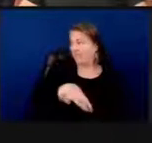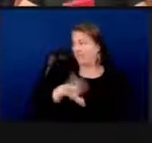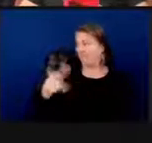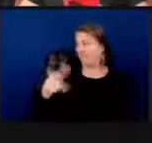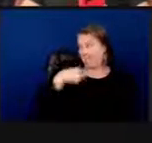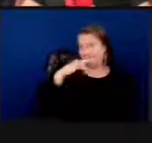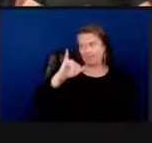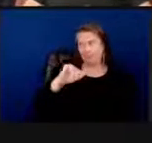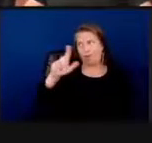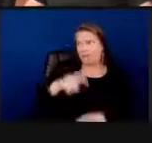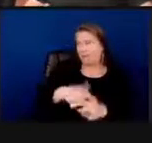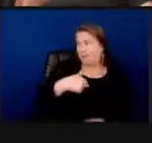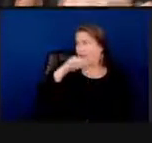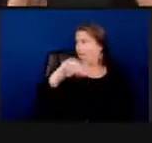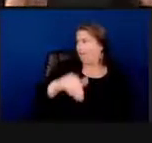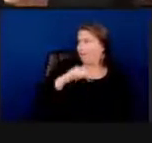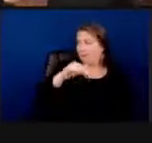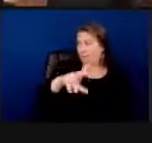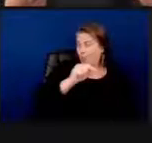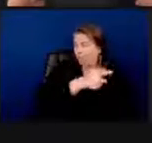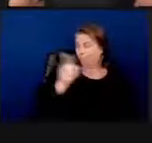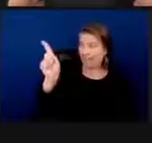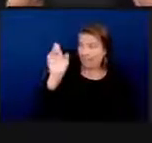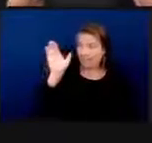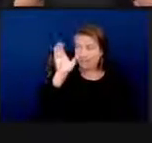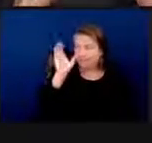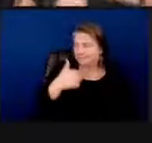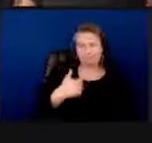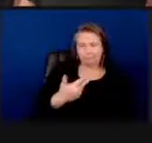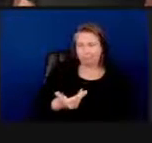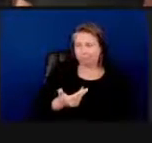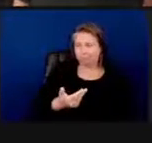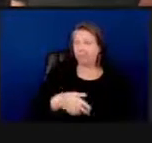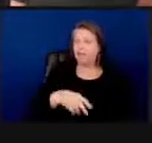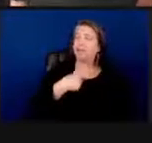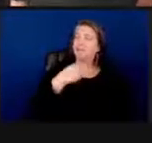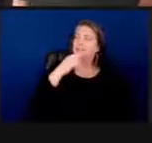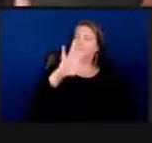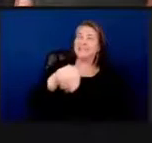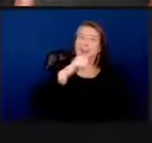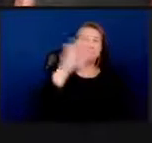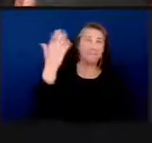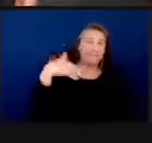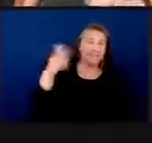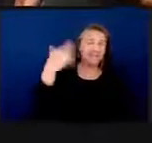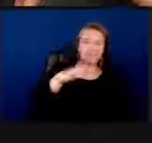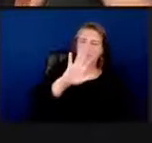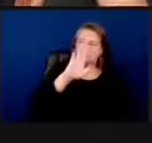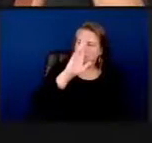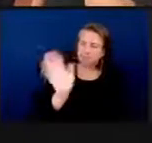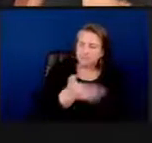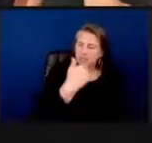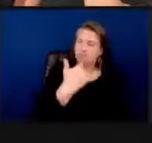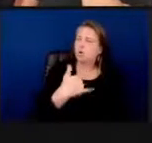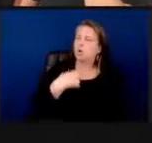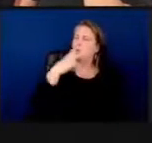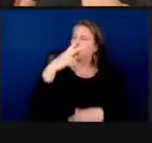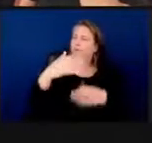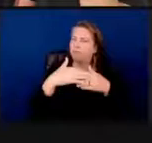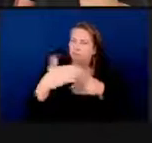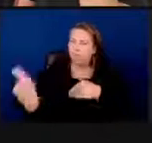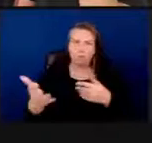they're listening, but I say that all the time. But it's not about the past, it's about where we are now moving.